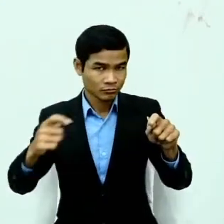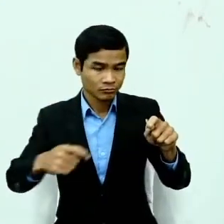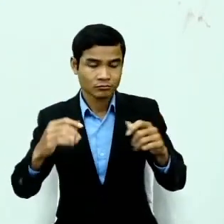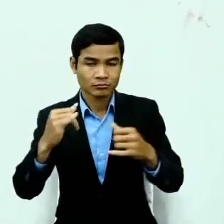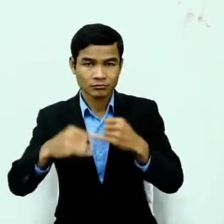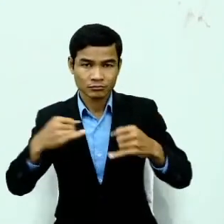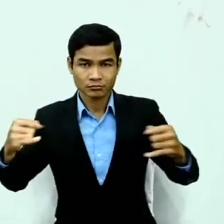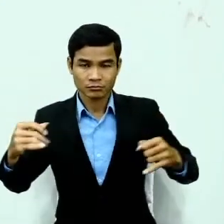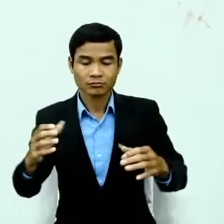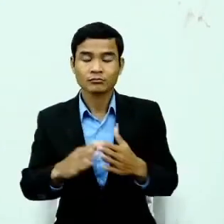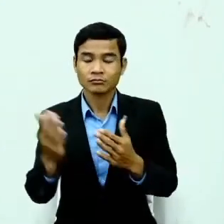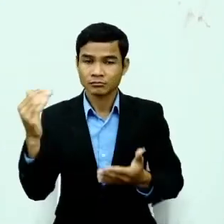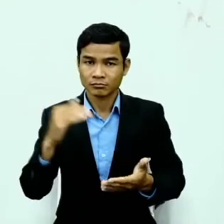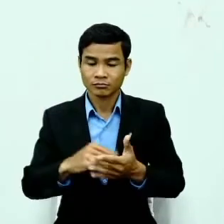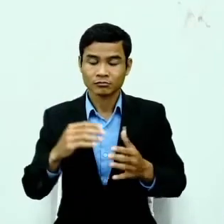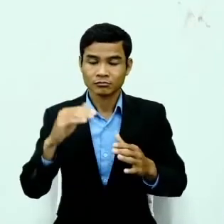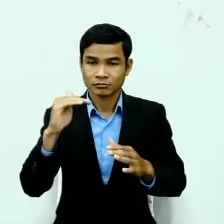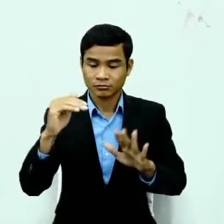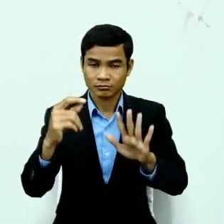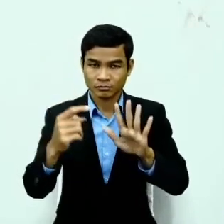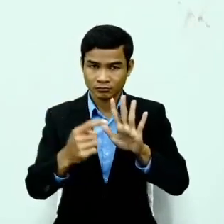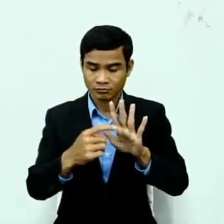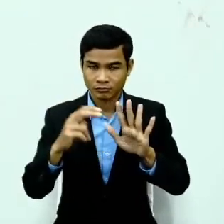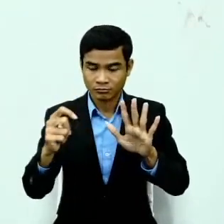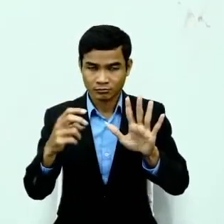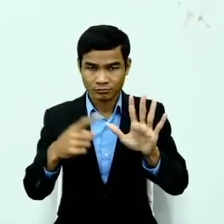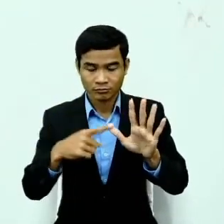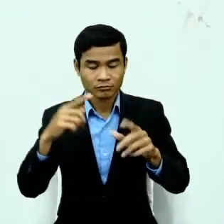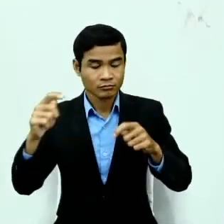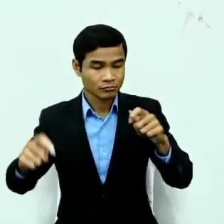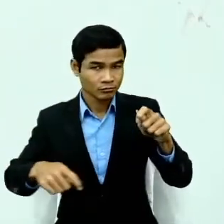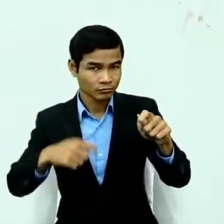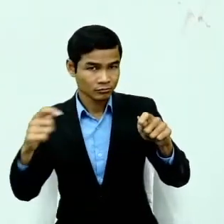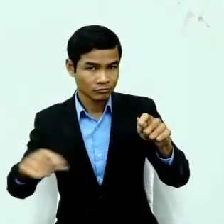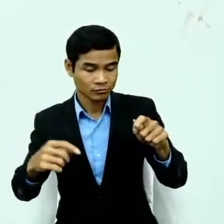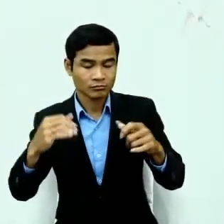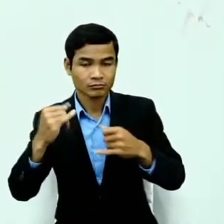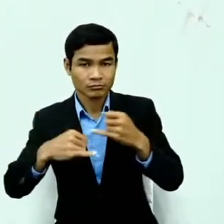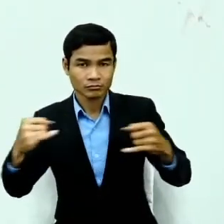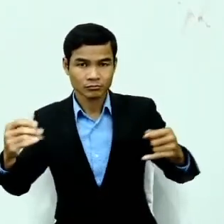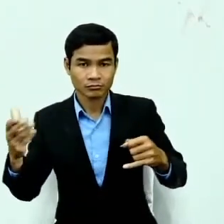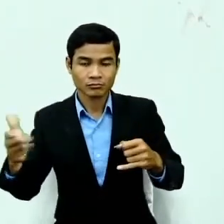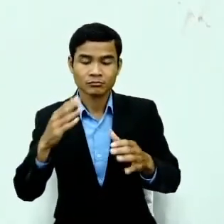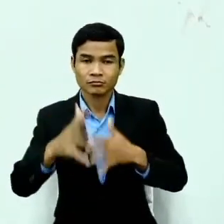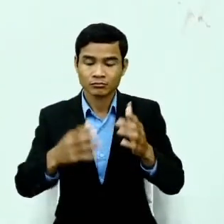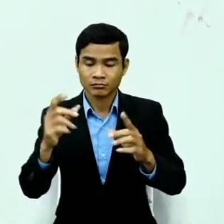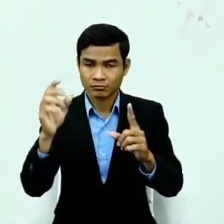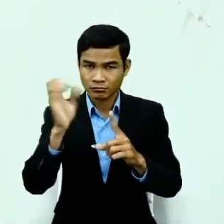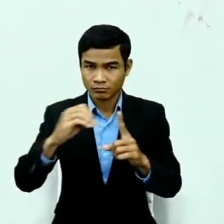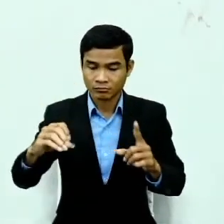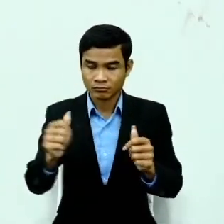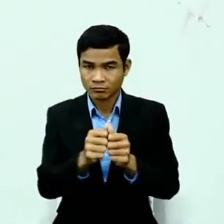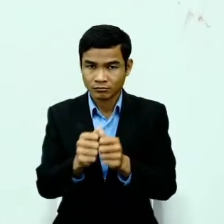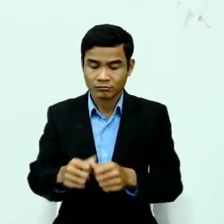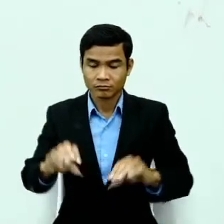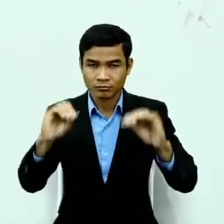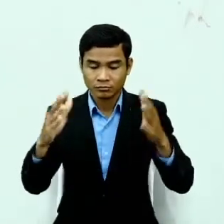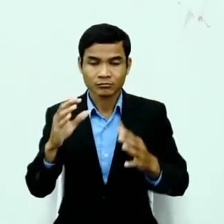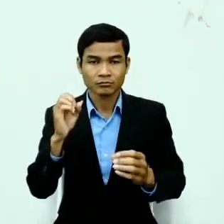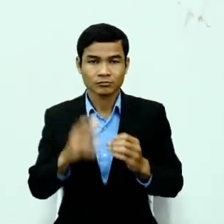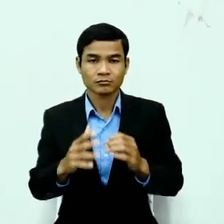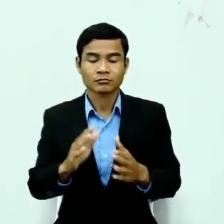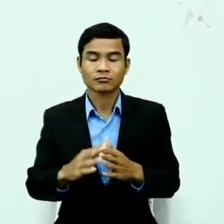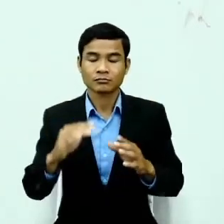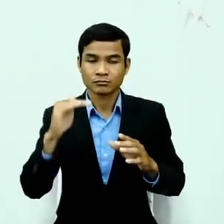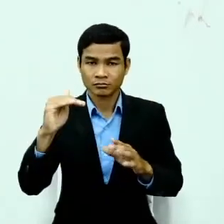chà đồng tiết sổ khá ca ấm bò chà con cho rùm ăn là ba chim mùi này cừu chặt đá ấm